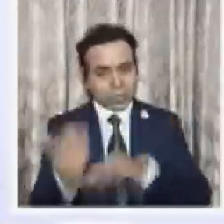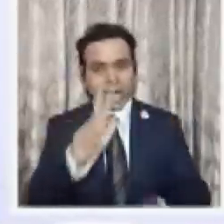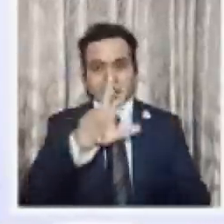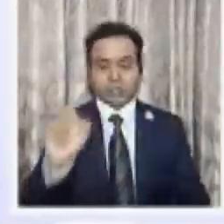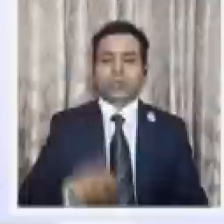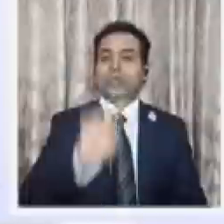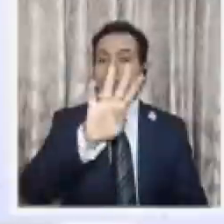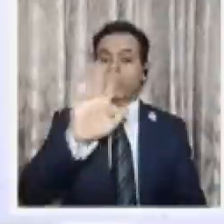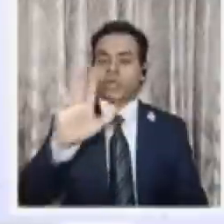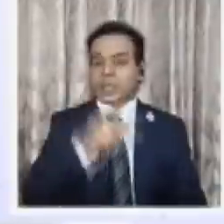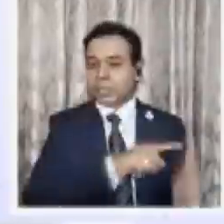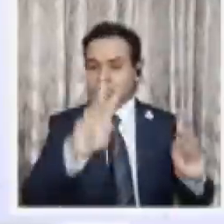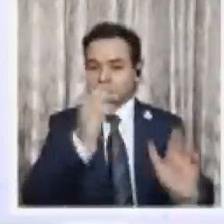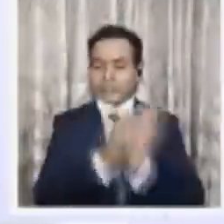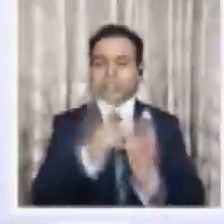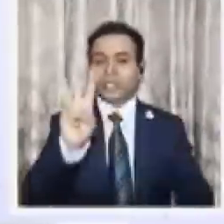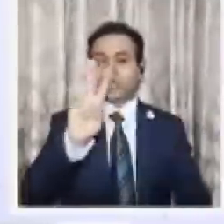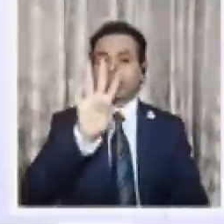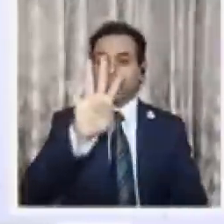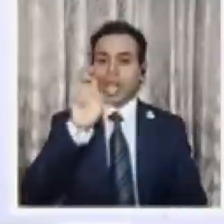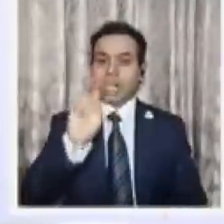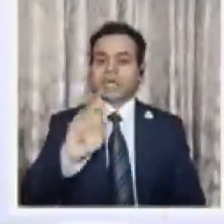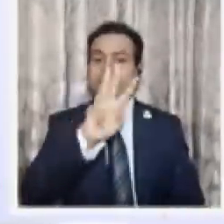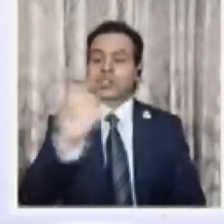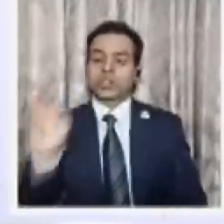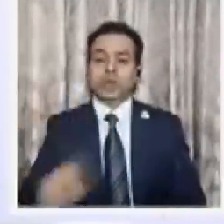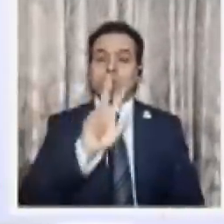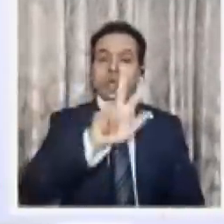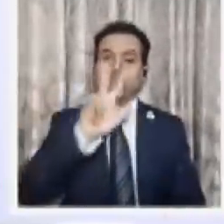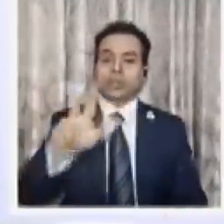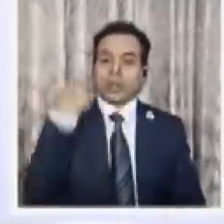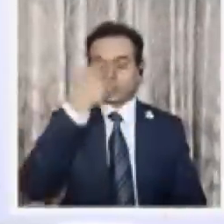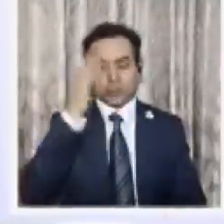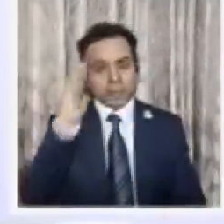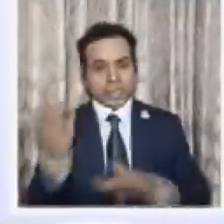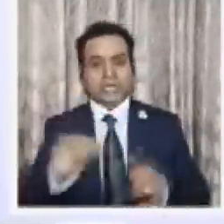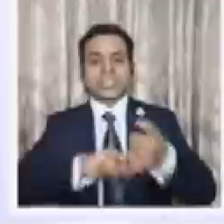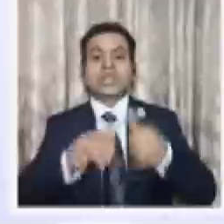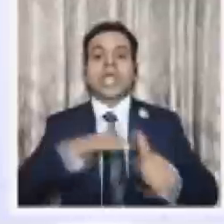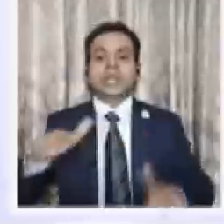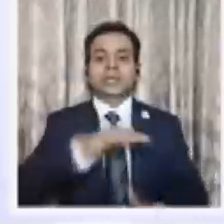14,36,141 জন। 24 ঘন্টায় মৃত্যুবরণ করেছেন দক্ষিণ পূর্ব এশিয়ায় 845 জন এবং এ পর্যন্ত